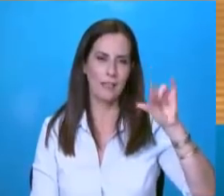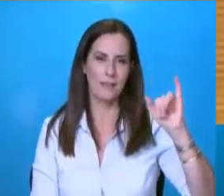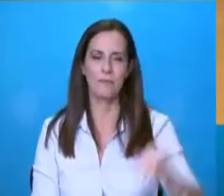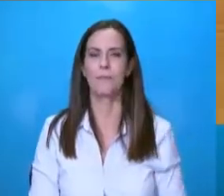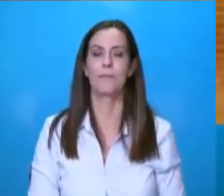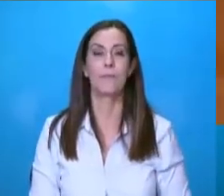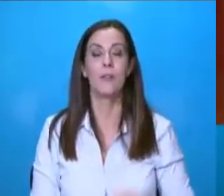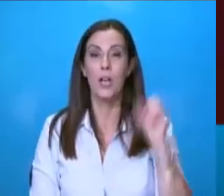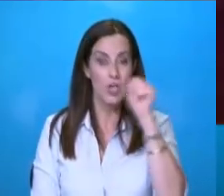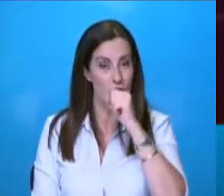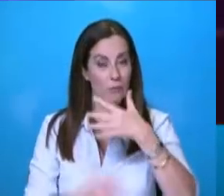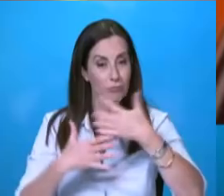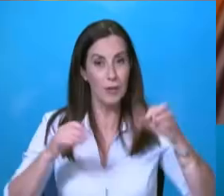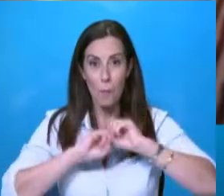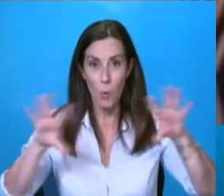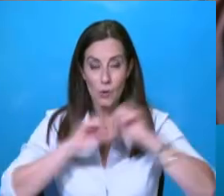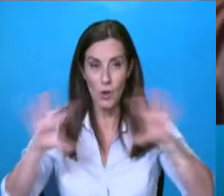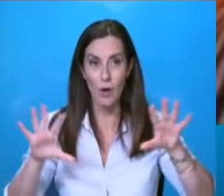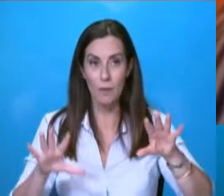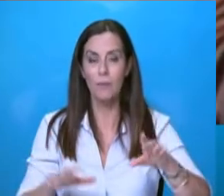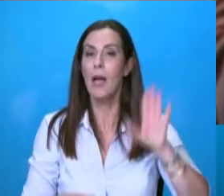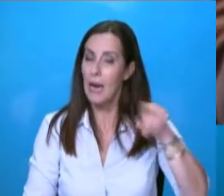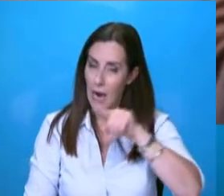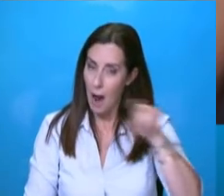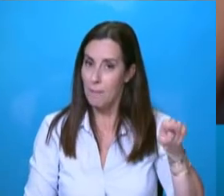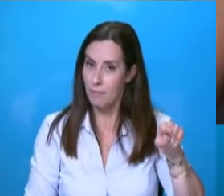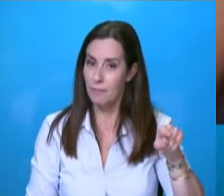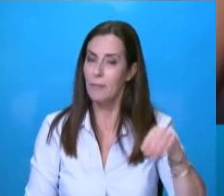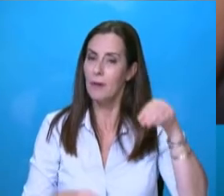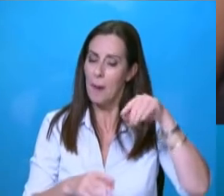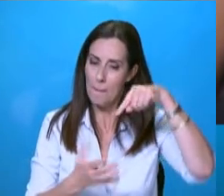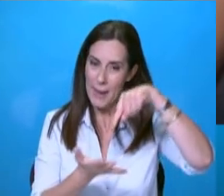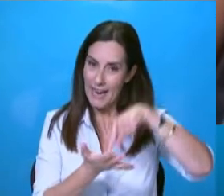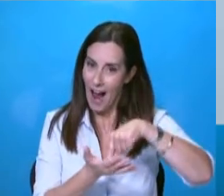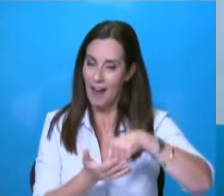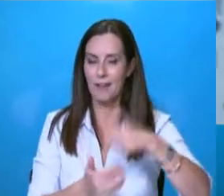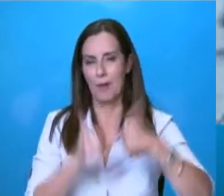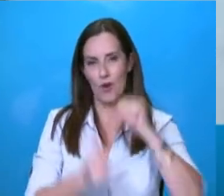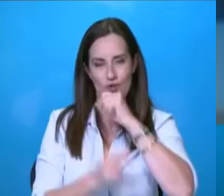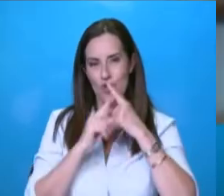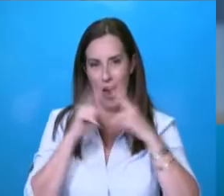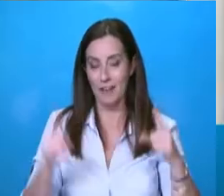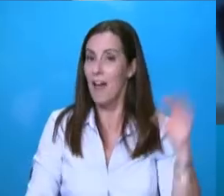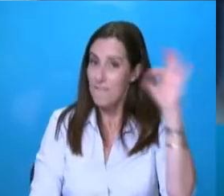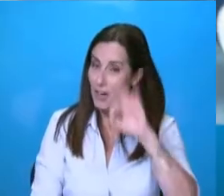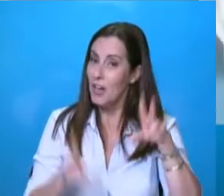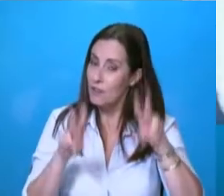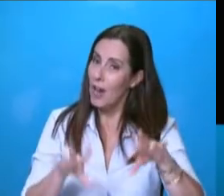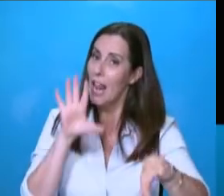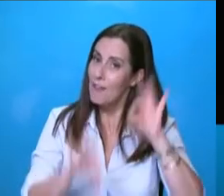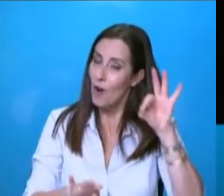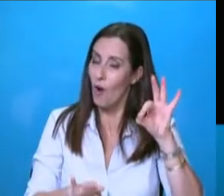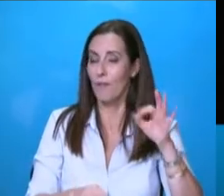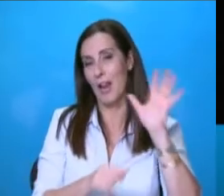הם ושירים אחרים שיצאו השנה מועמדים גם אצלנו בכאן ג' במצעד השנתי, ועדיין אפשר להצביע